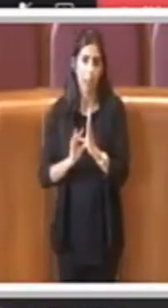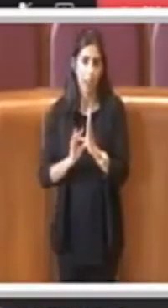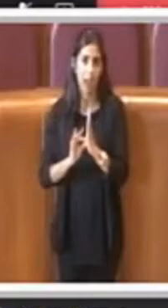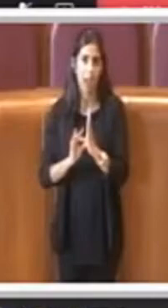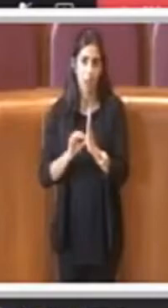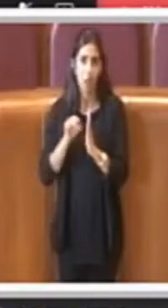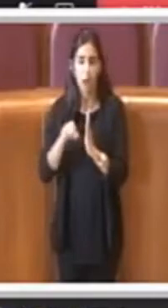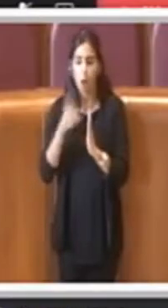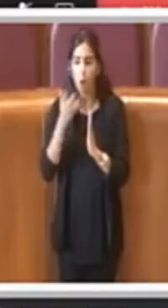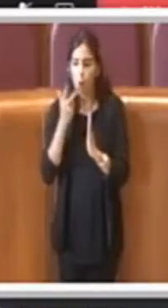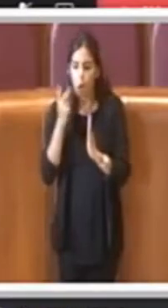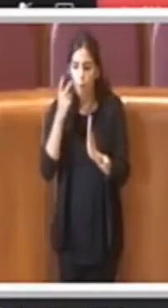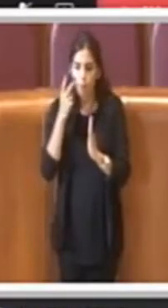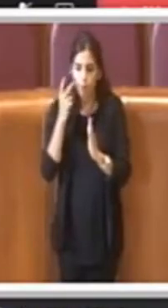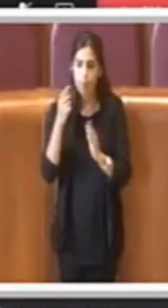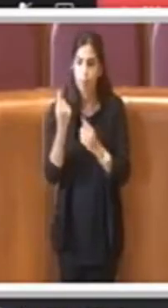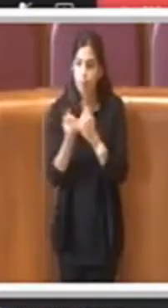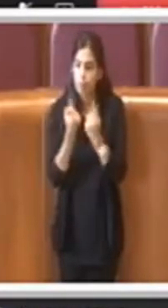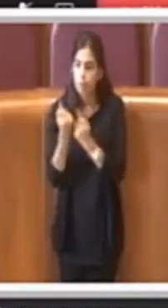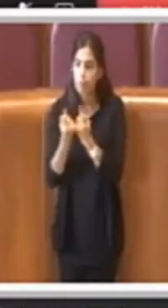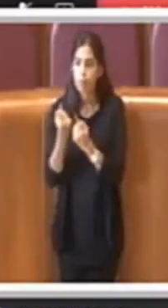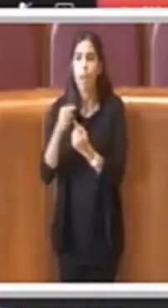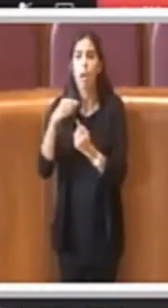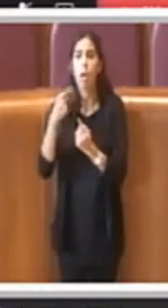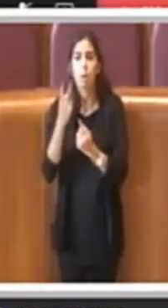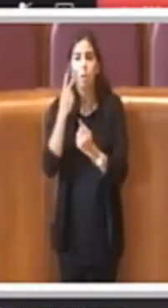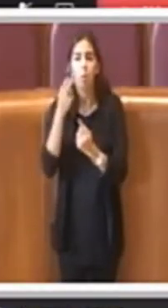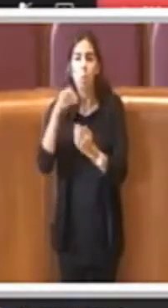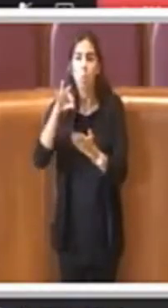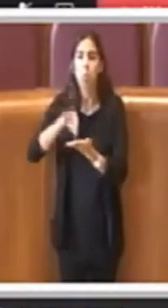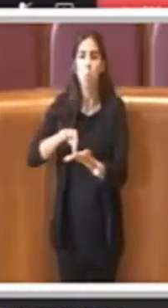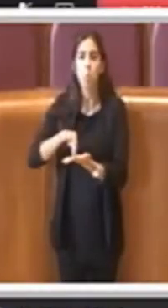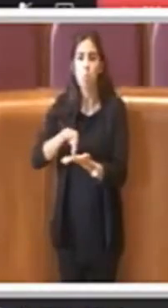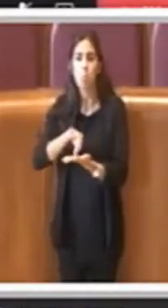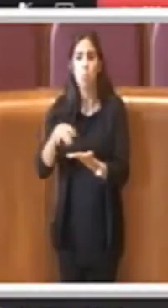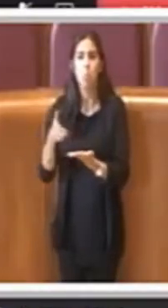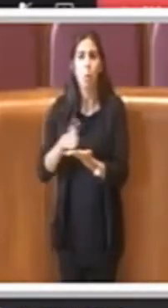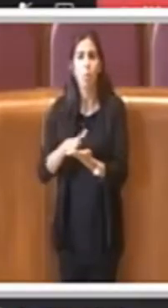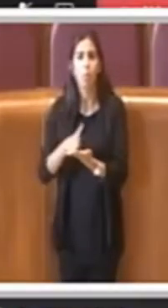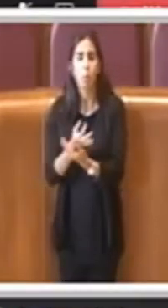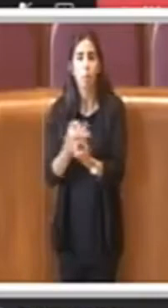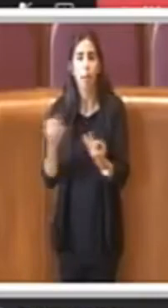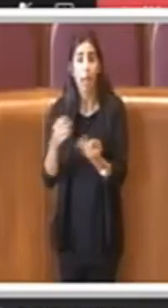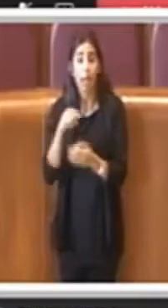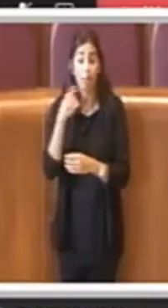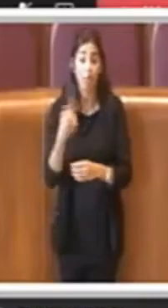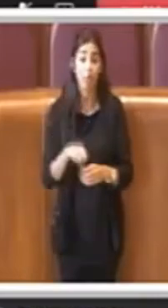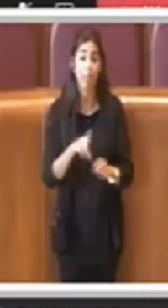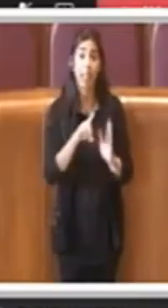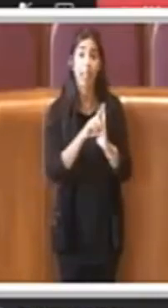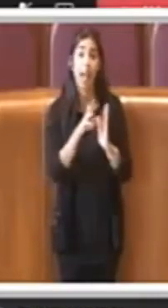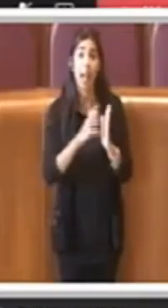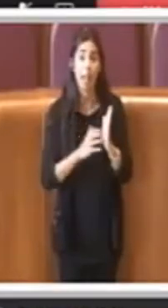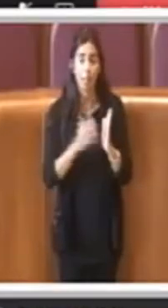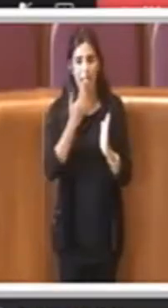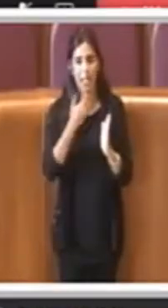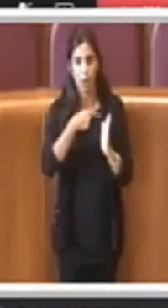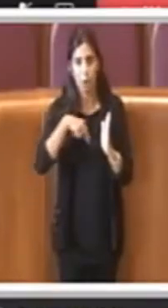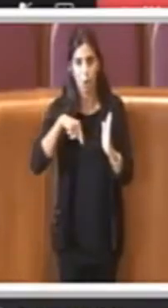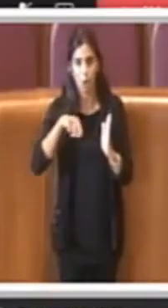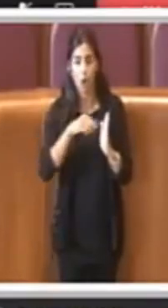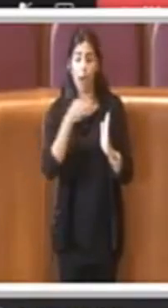punto di equilibrio. Questa delibera, finalmente, dal nostro punto di vista, riesce a regolamentare un settore, tra